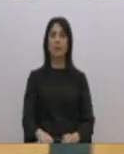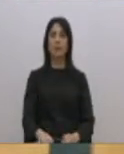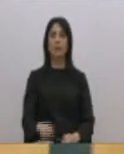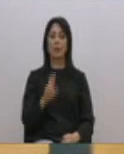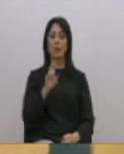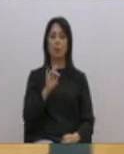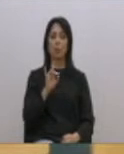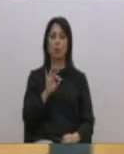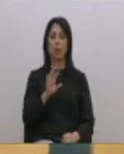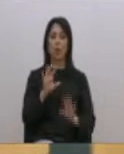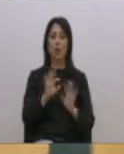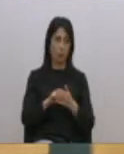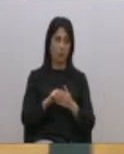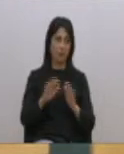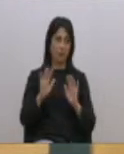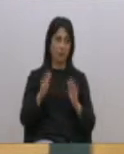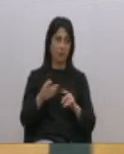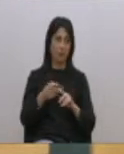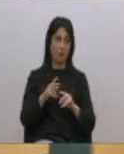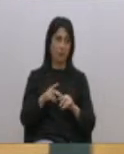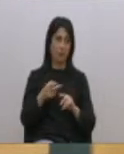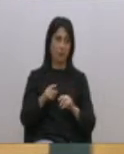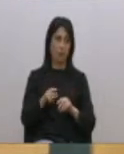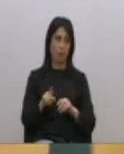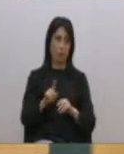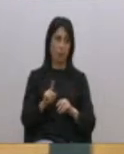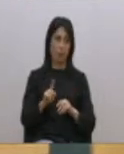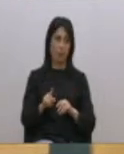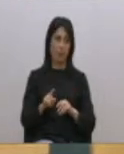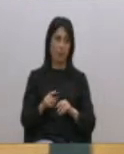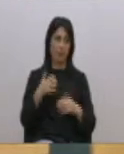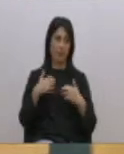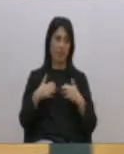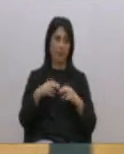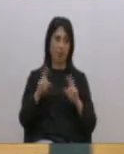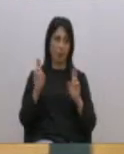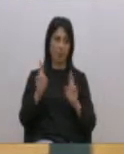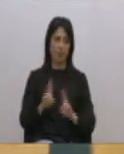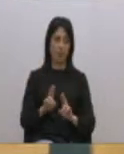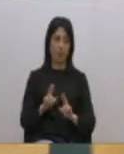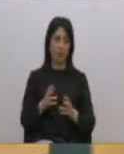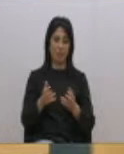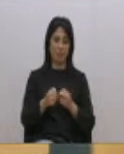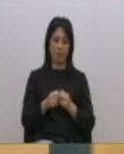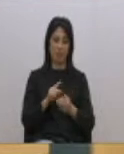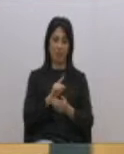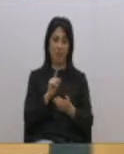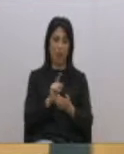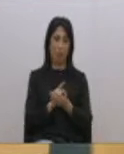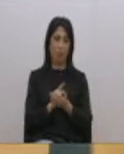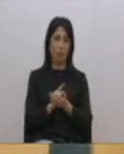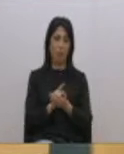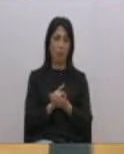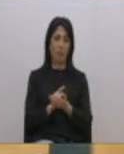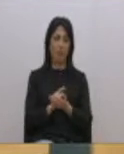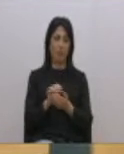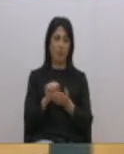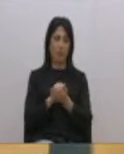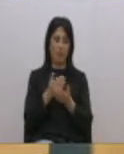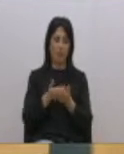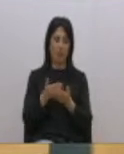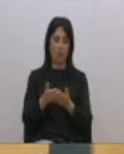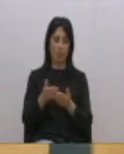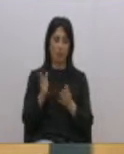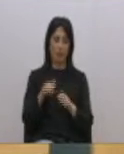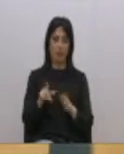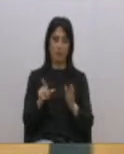ბიუროზე კანონპროექტის ინიციატორს, იმიტომ რომ დაჩქარებული წესით მიღების აუცილებლობა დასაბუთება ამას